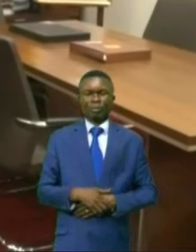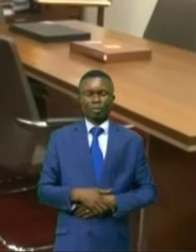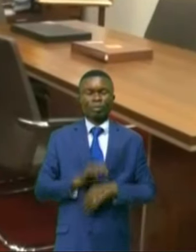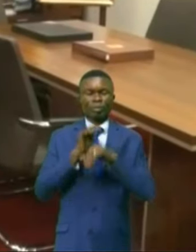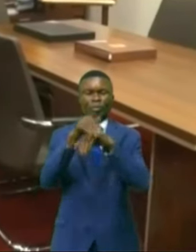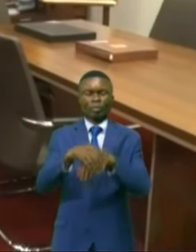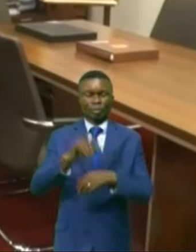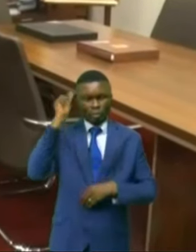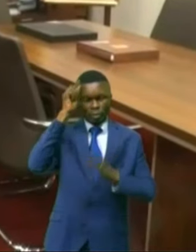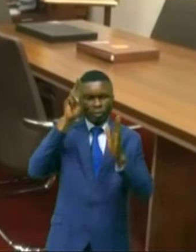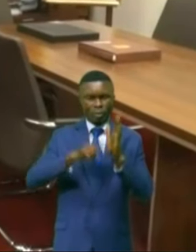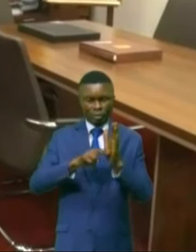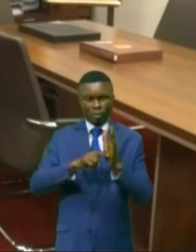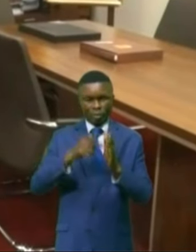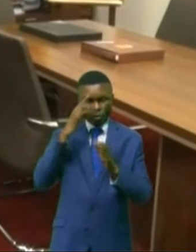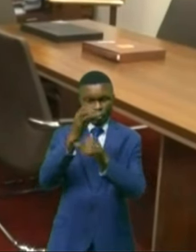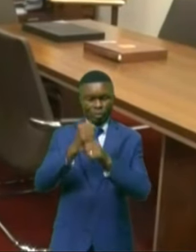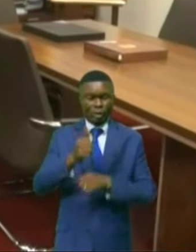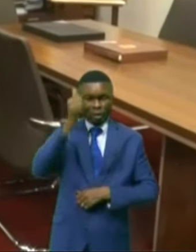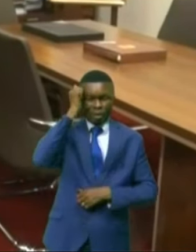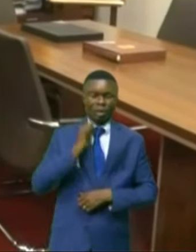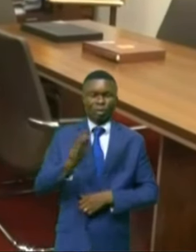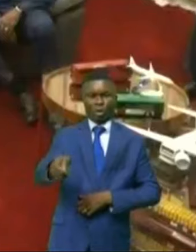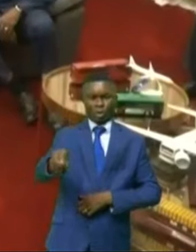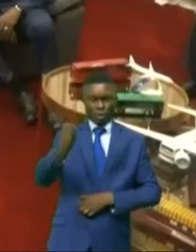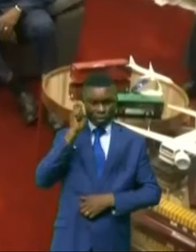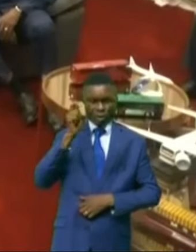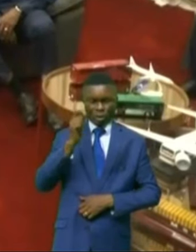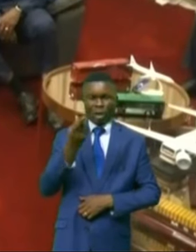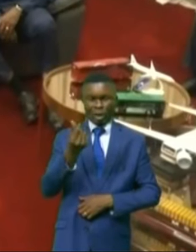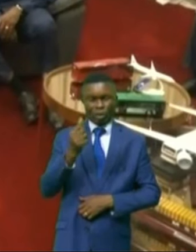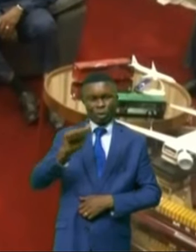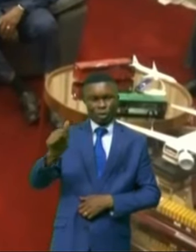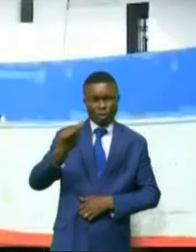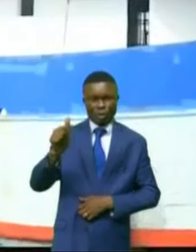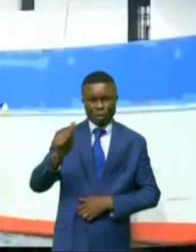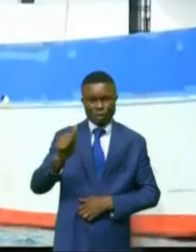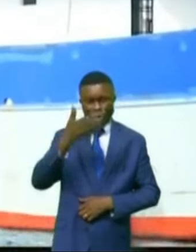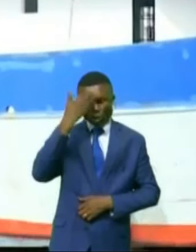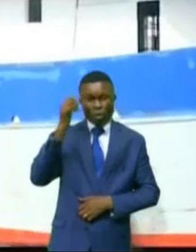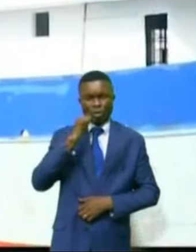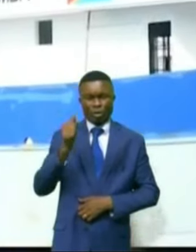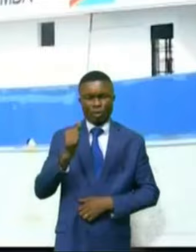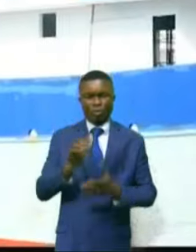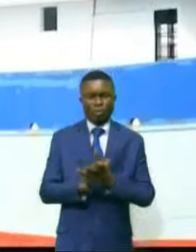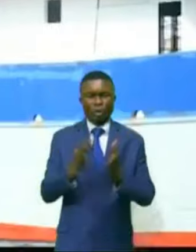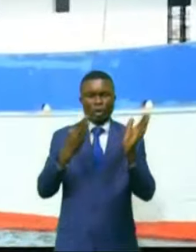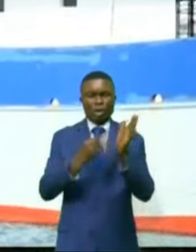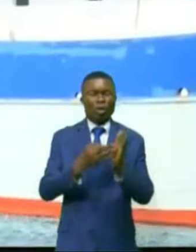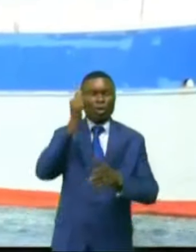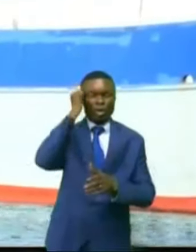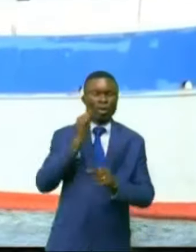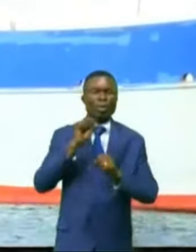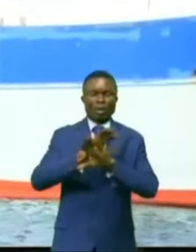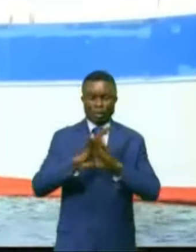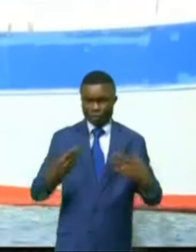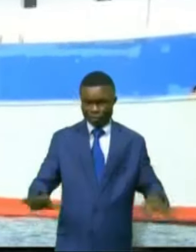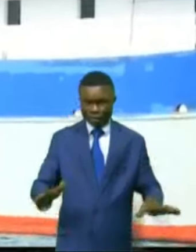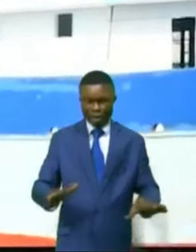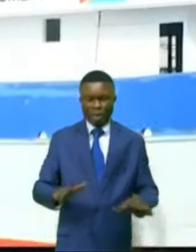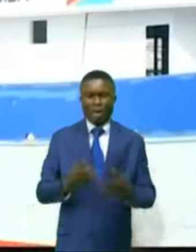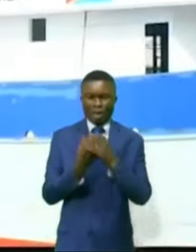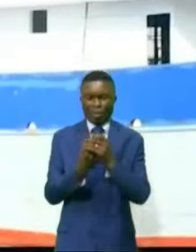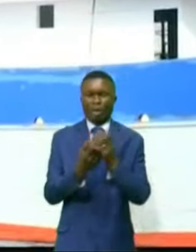L'engagement du gouvernement pour l'acquisition des bateaux de pêche sur fonds propres n'a pas faibli. Les 8 chalutiers sont terminés, ils vont devoir prendre à la